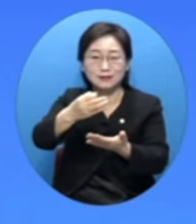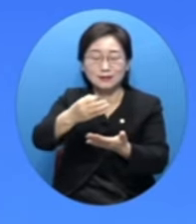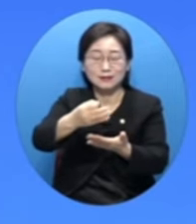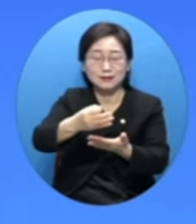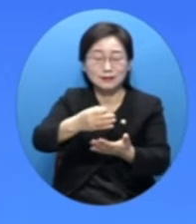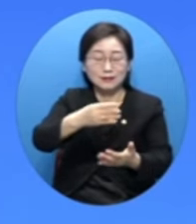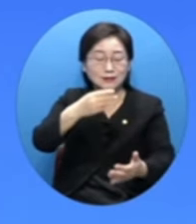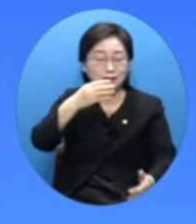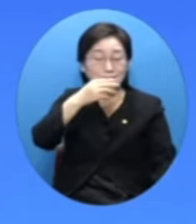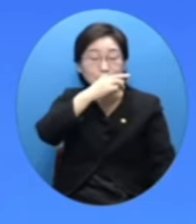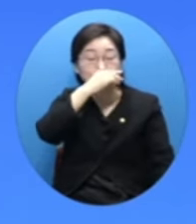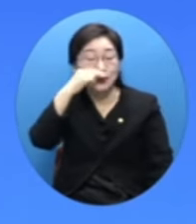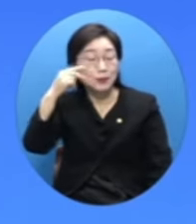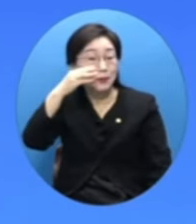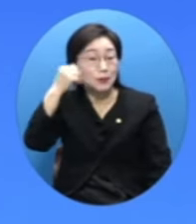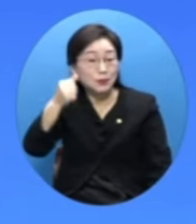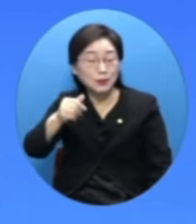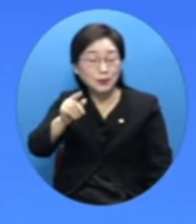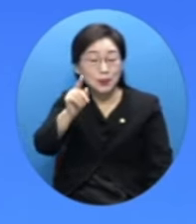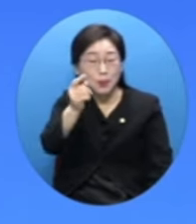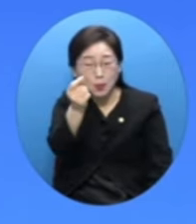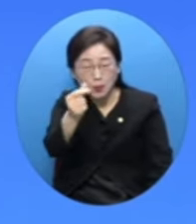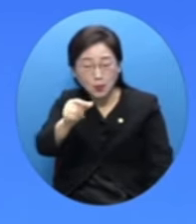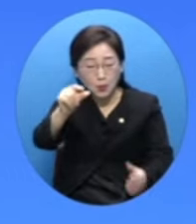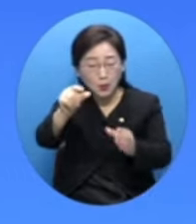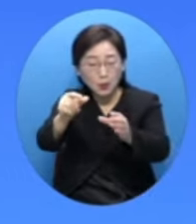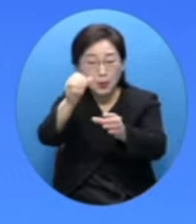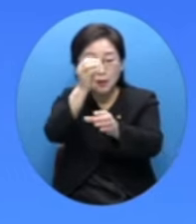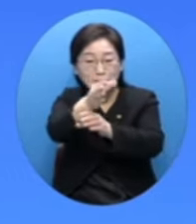향유를 한 방울 두 방울 사서 이